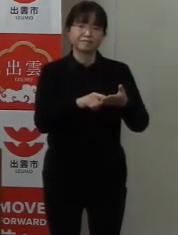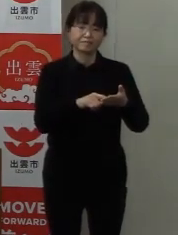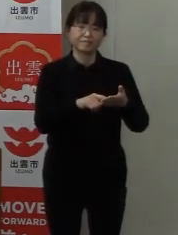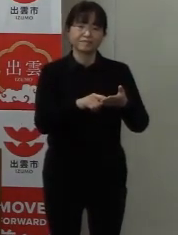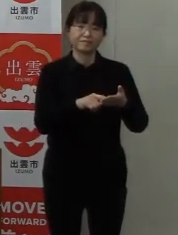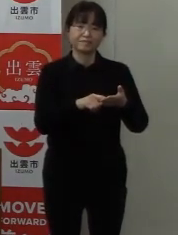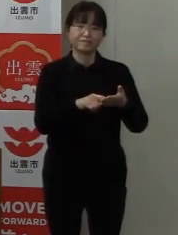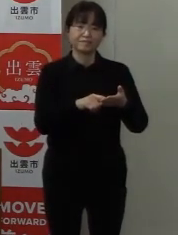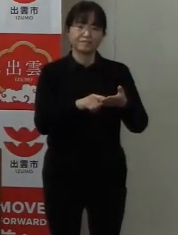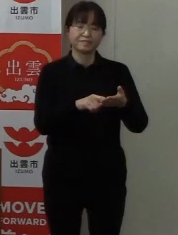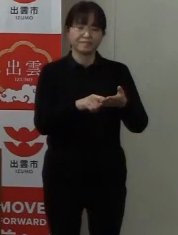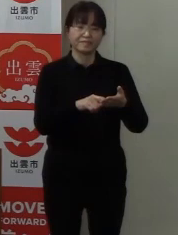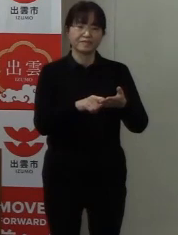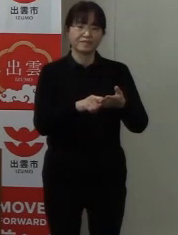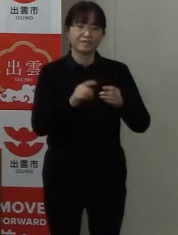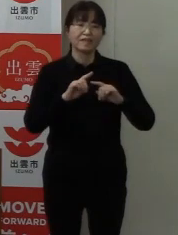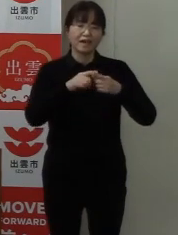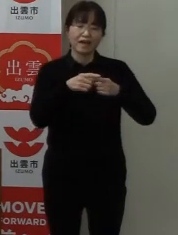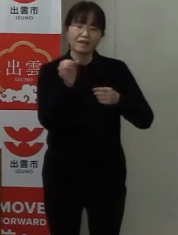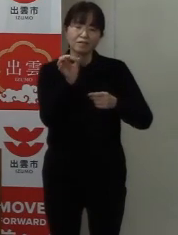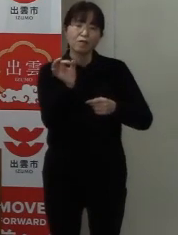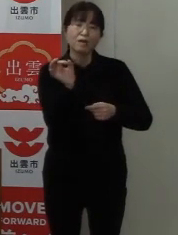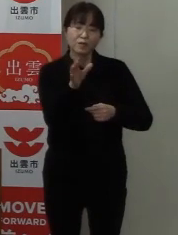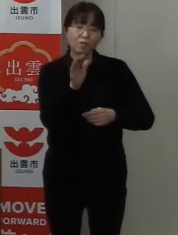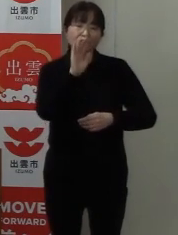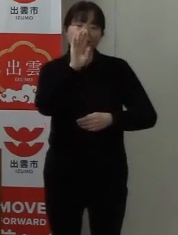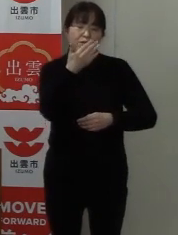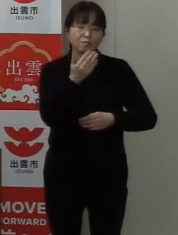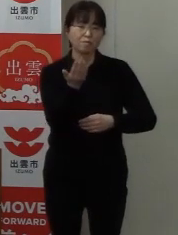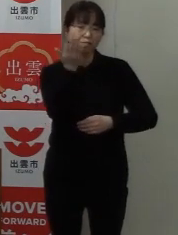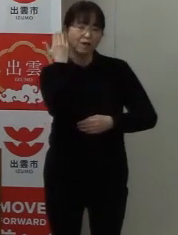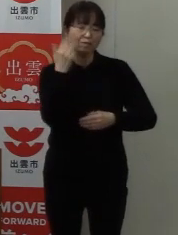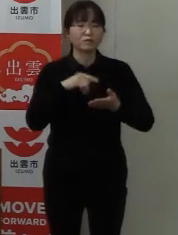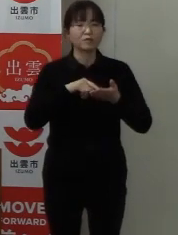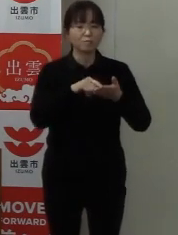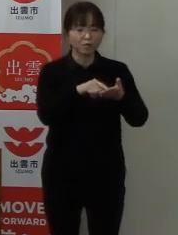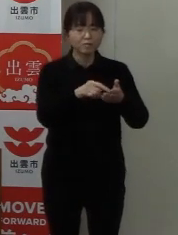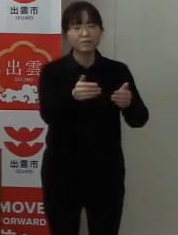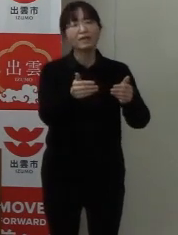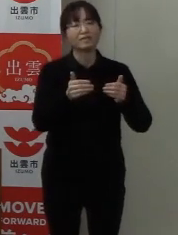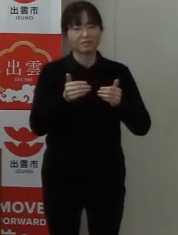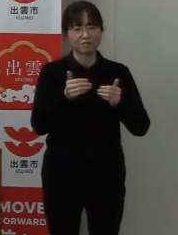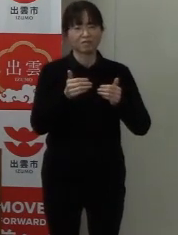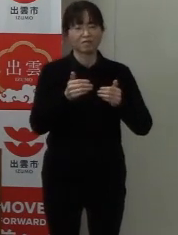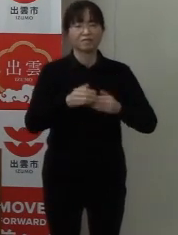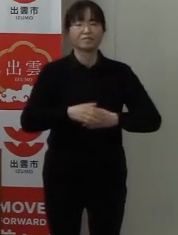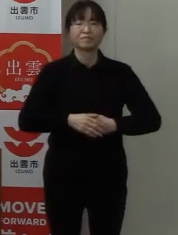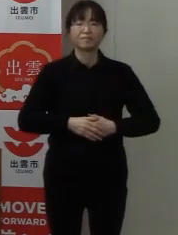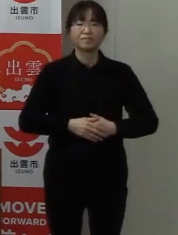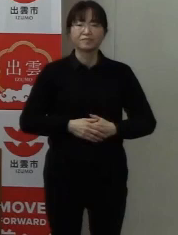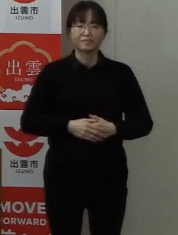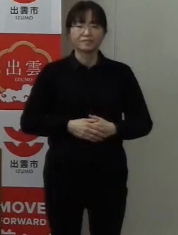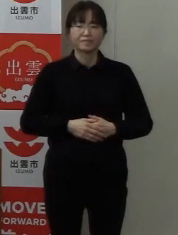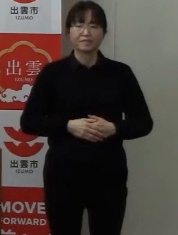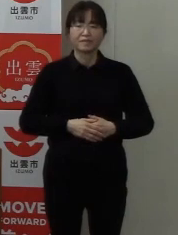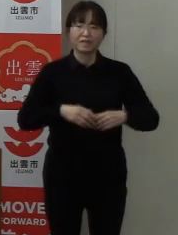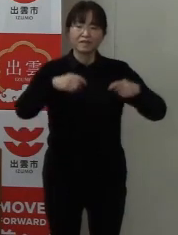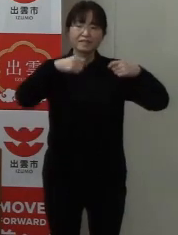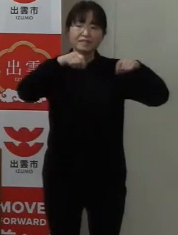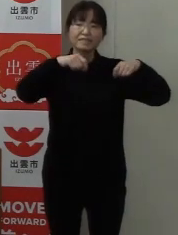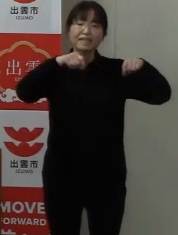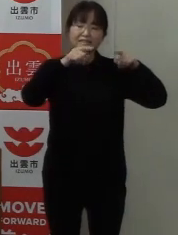一応入場は無料なんですけども、事前申し込みが必要でありまして、このチラシの